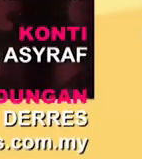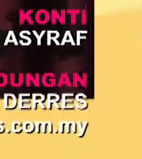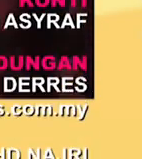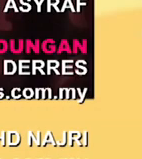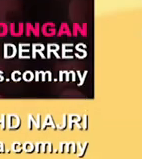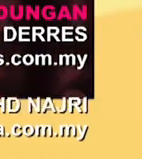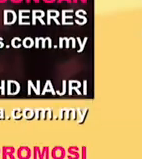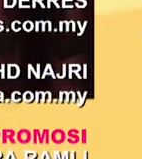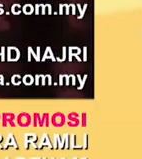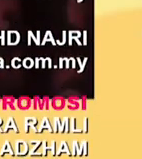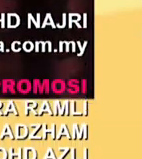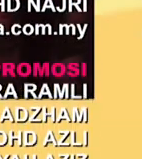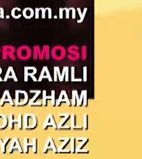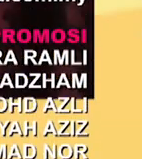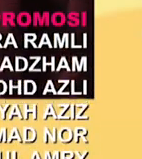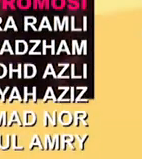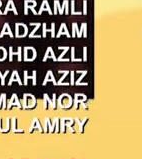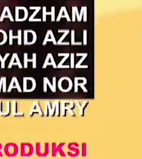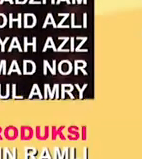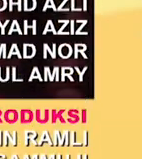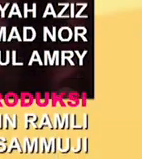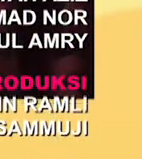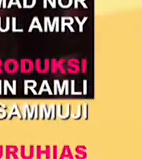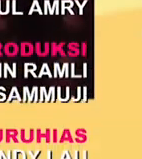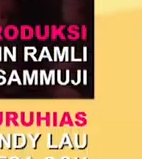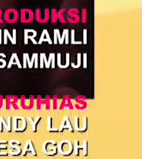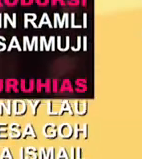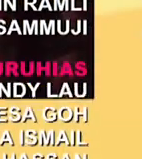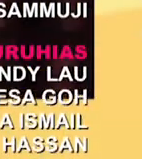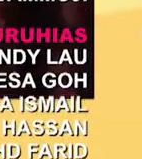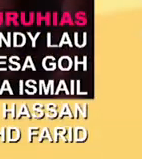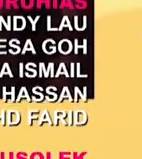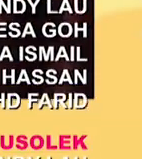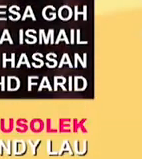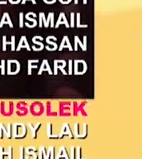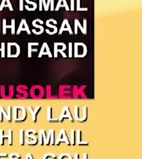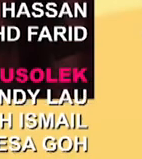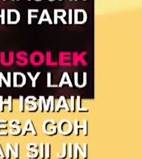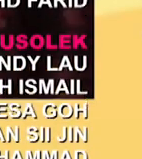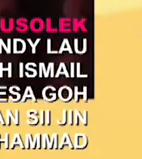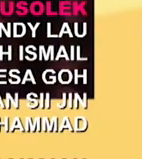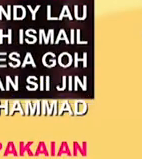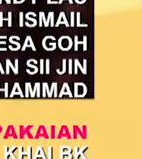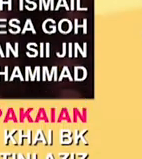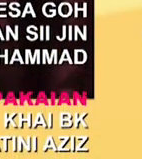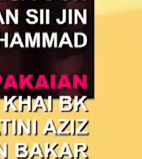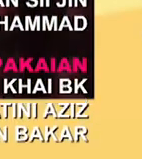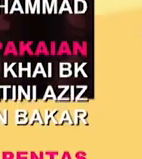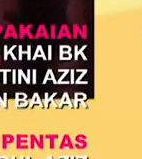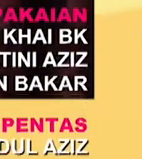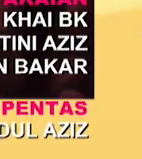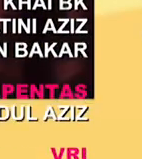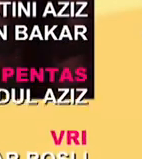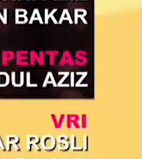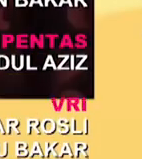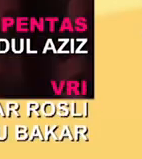awla, berhenti lebih baik. Waqaf jaiz, berhenti atau sambung. Al-waslu awla, sambung